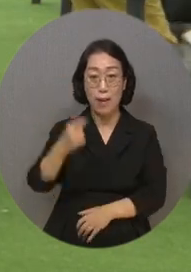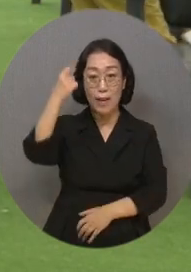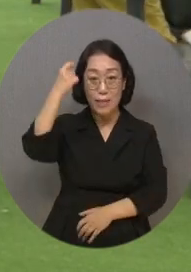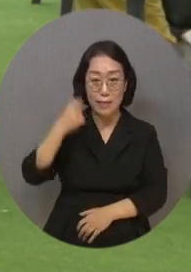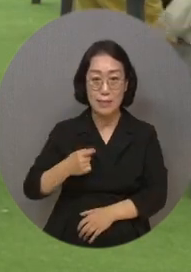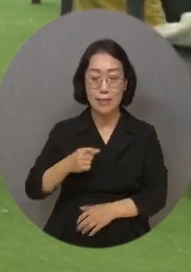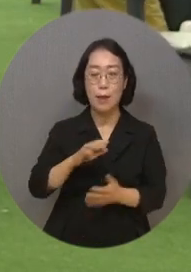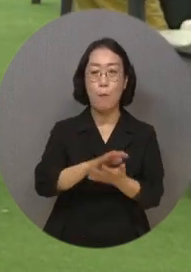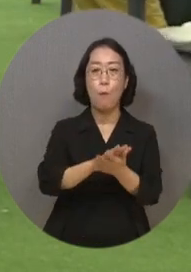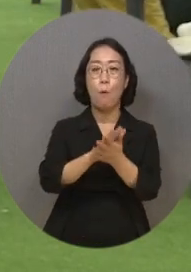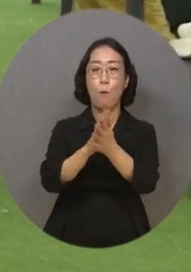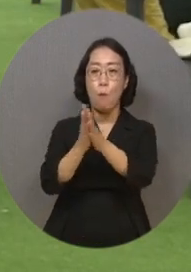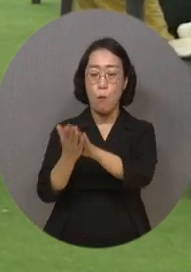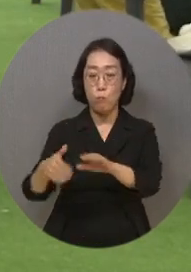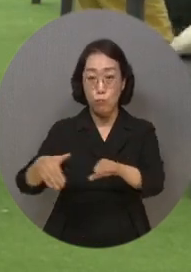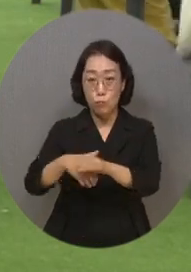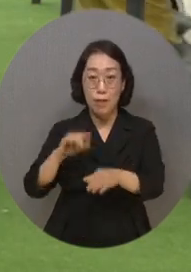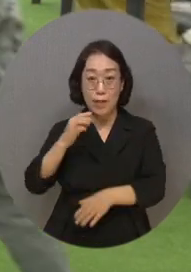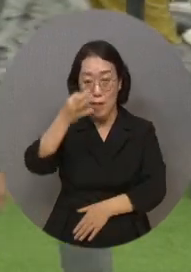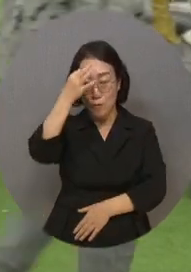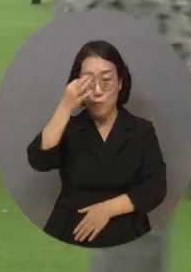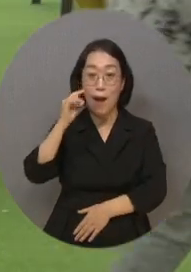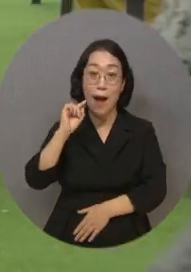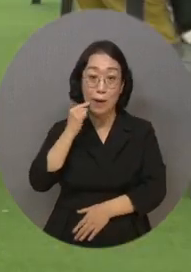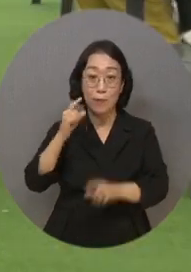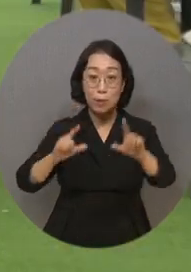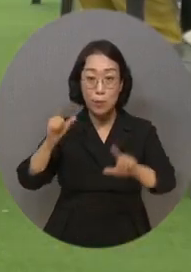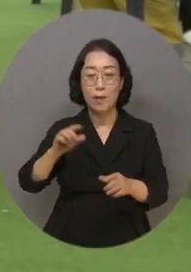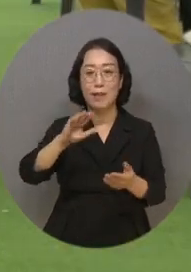인식이 문화예술의 하모니처럼